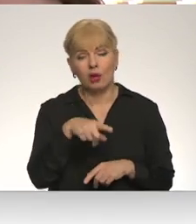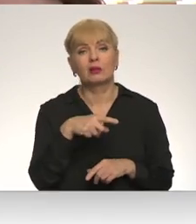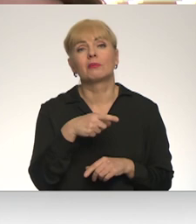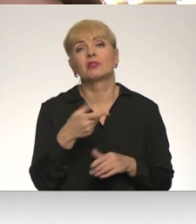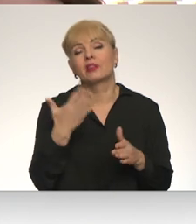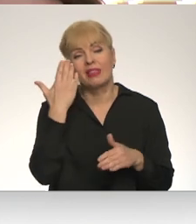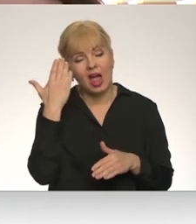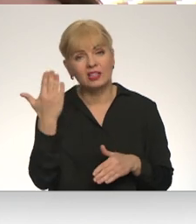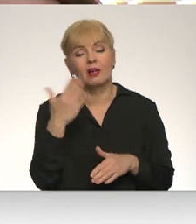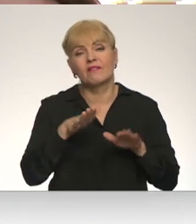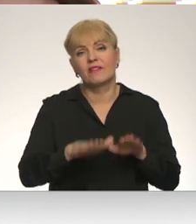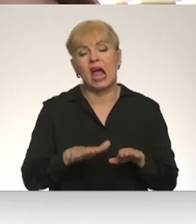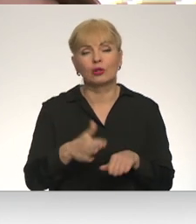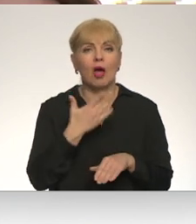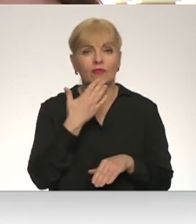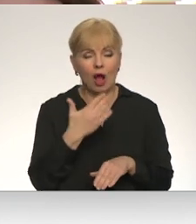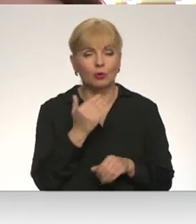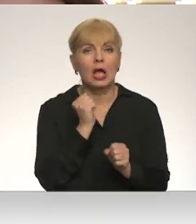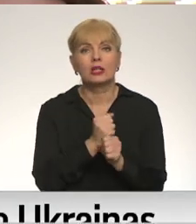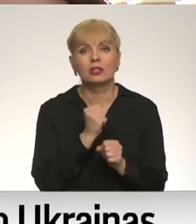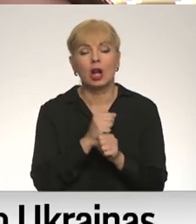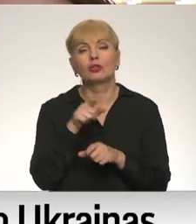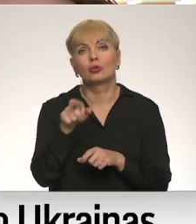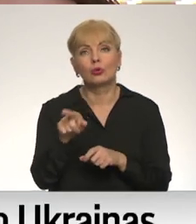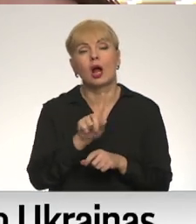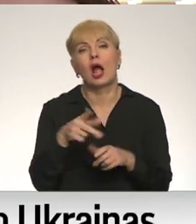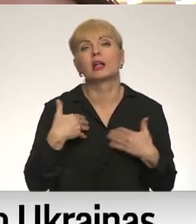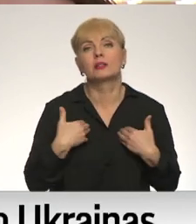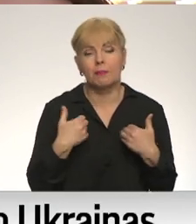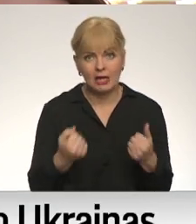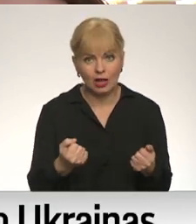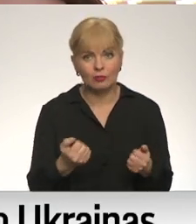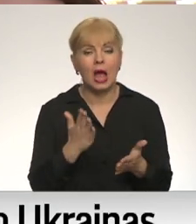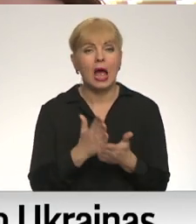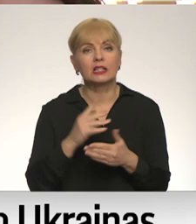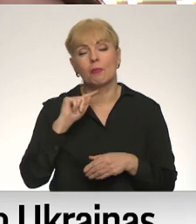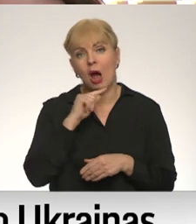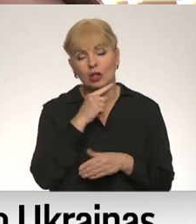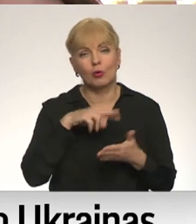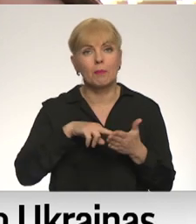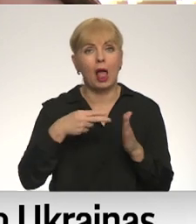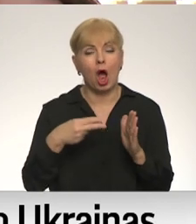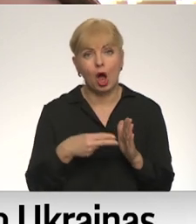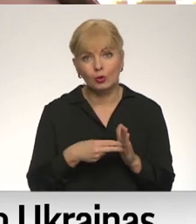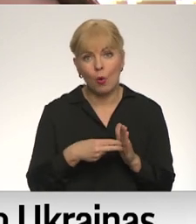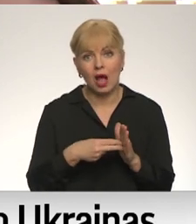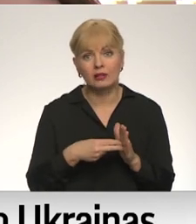Tā kā nezinu vietējo valodu, tad strādāšu tur, kur kāds pieņems. Esmu ekonomiste, plānotāja.